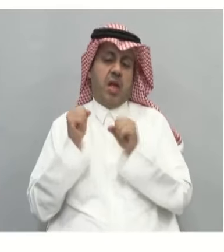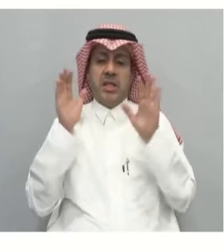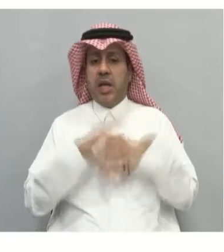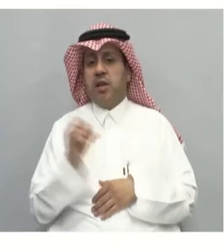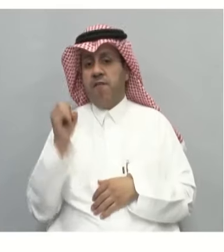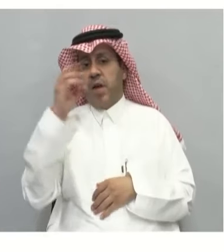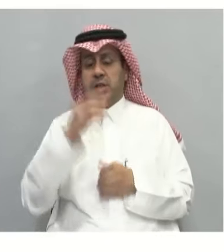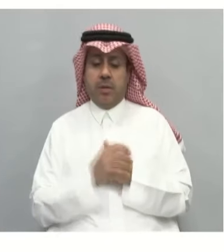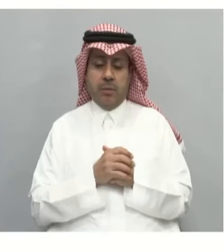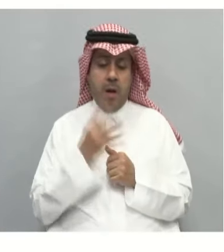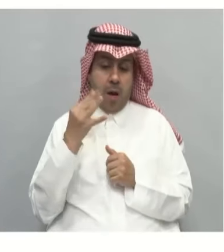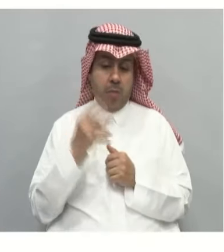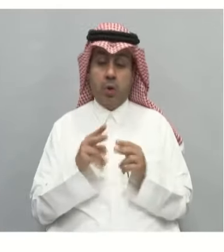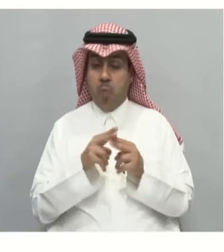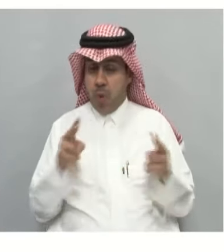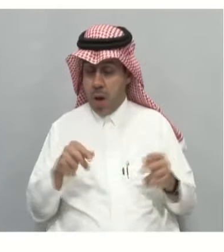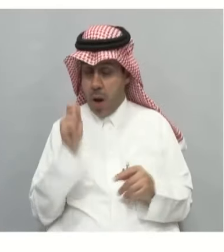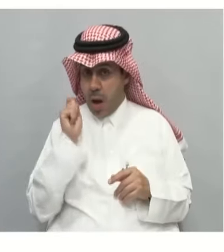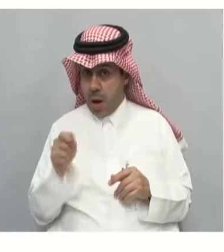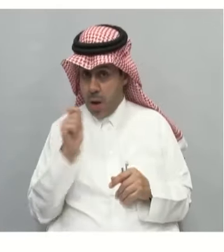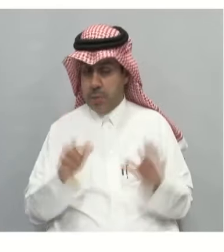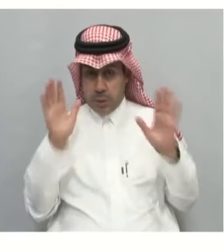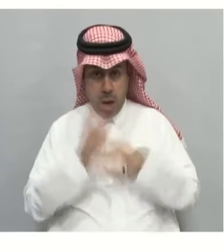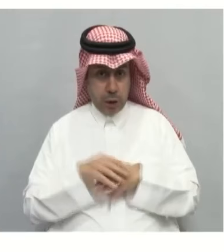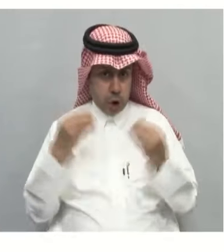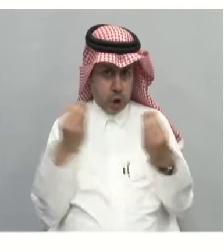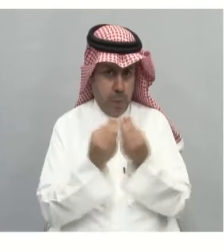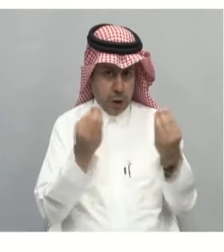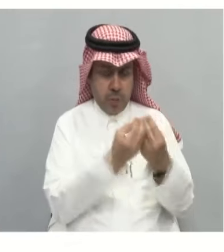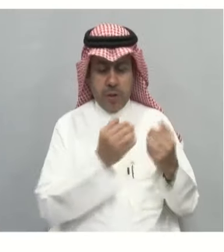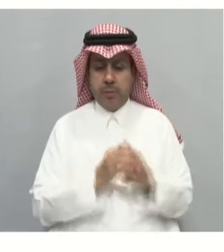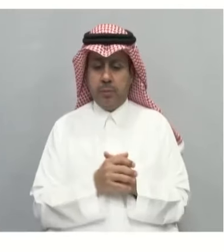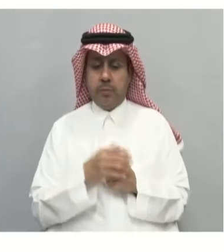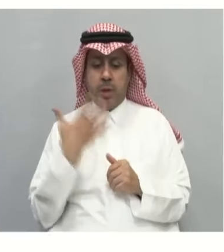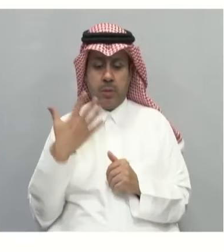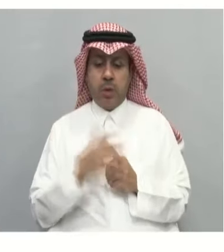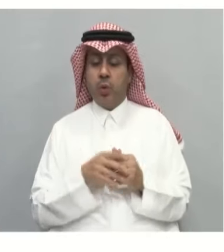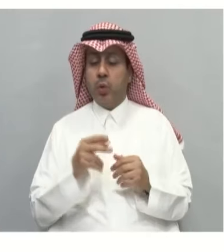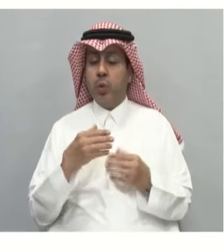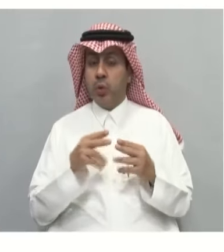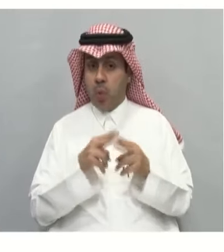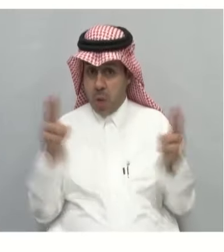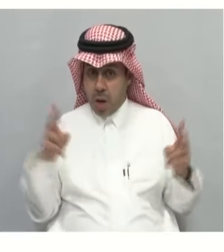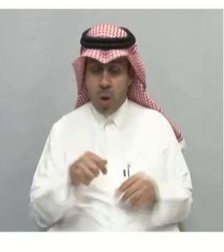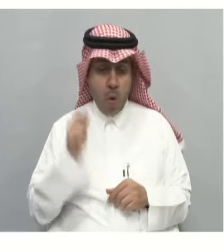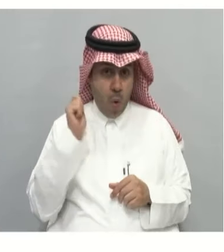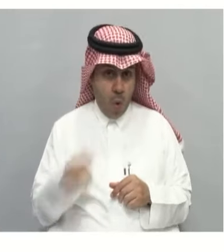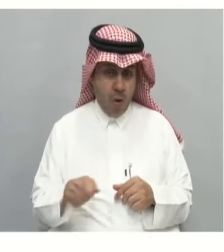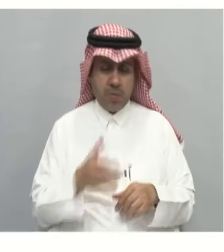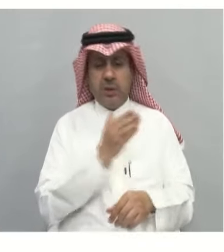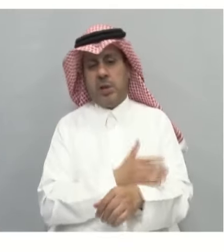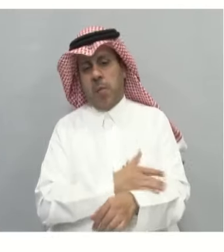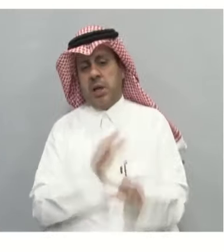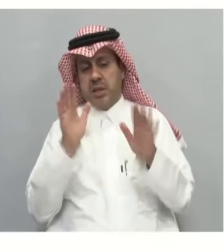رابعا تبين بعض احكام صلاه الجماعه خامسا تبين حكم التكاسل والتثاقل عن اداء